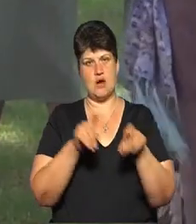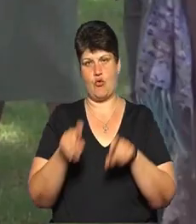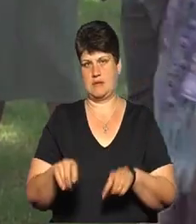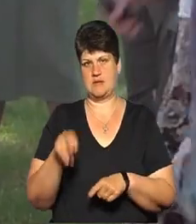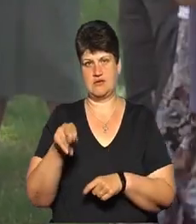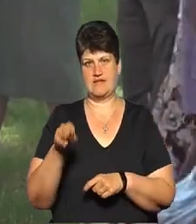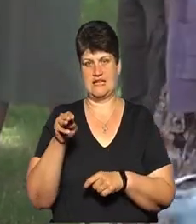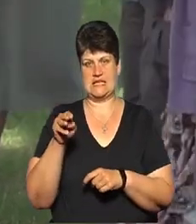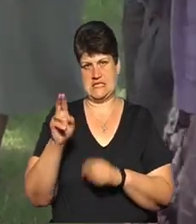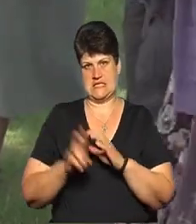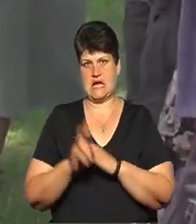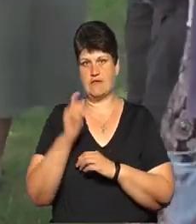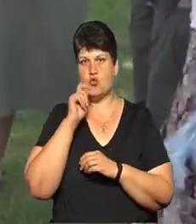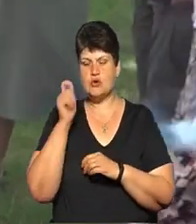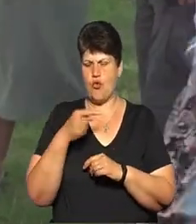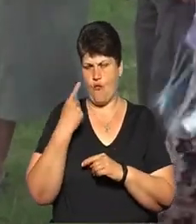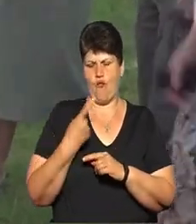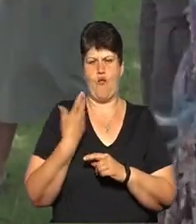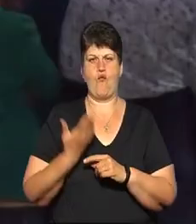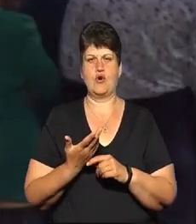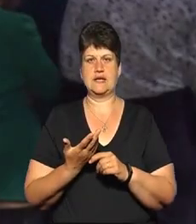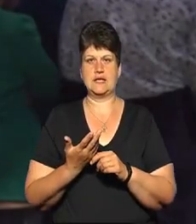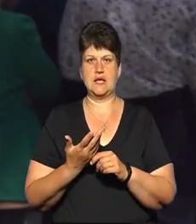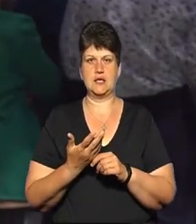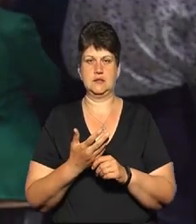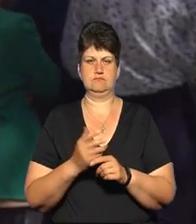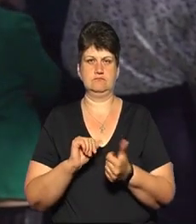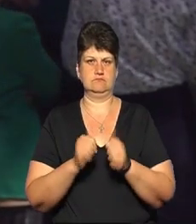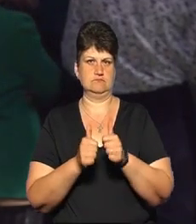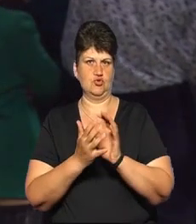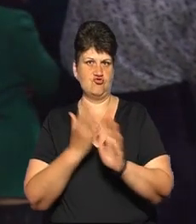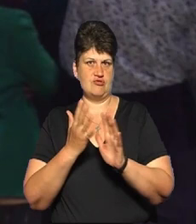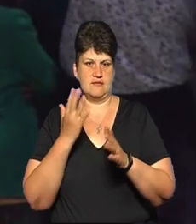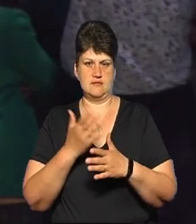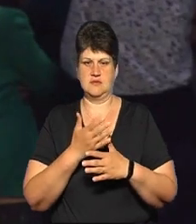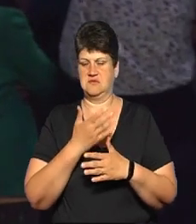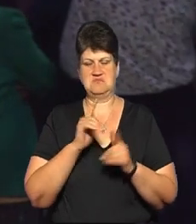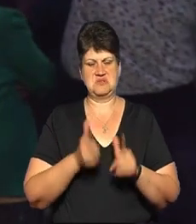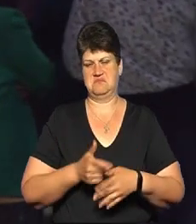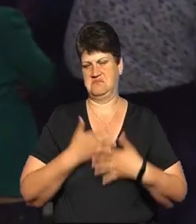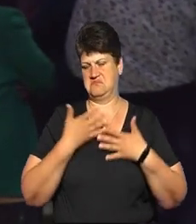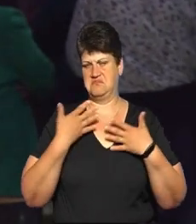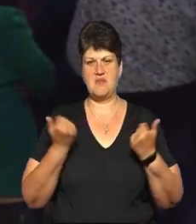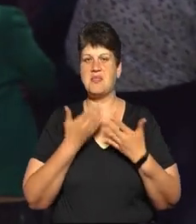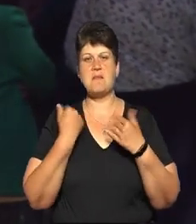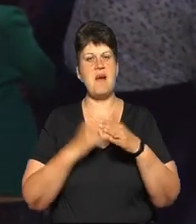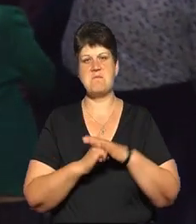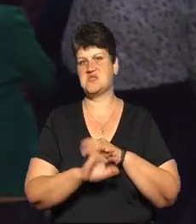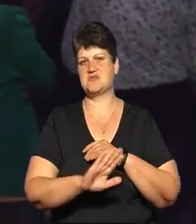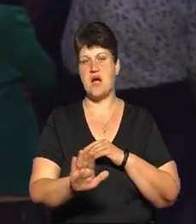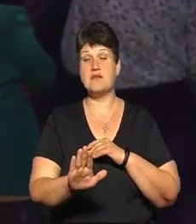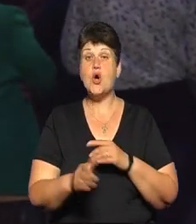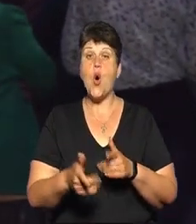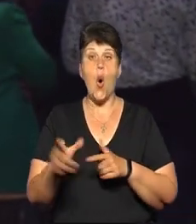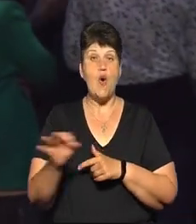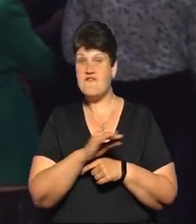церкви України. Чоловік каже, на почергові богослужіння не згідний. Нема підстави, щоб по черзі, тому що офіційно наша